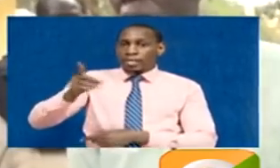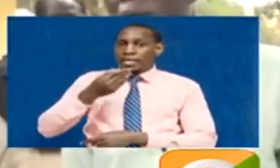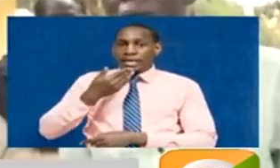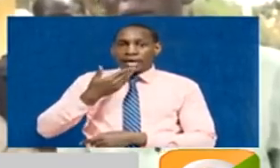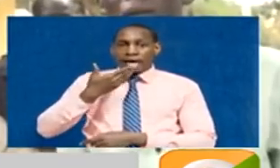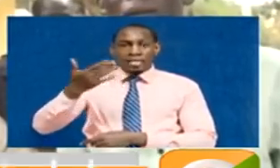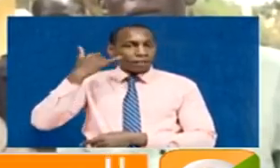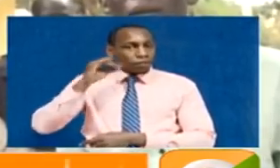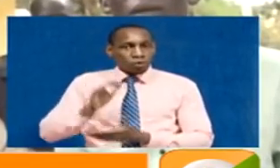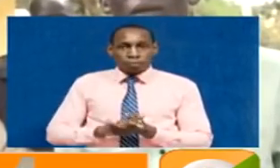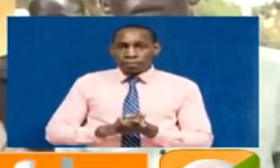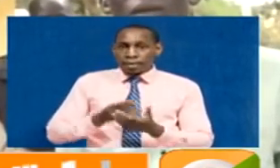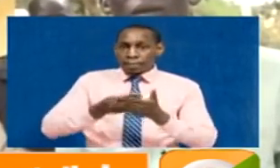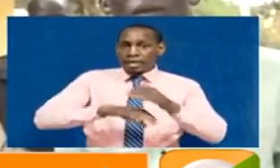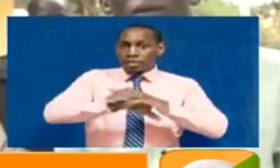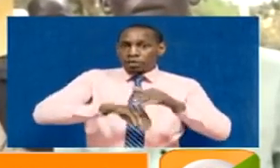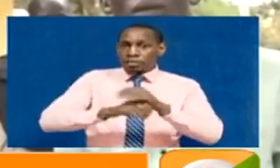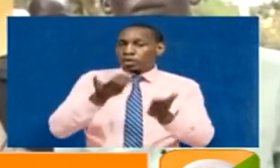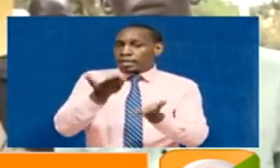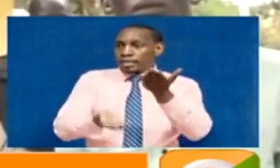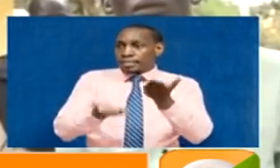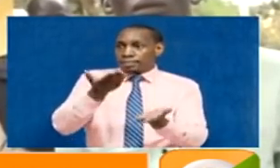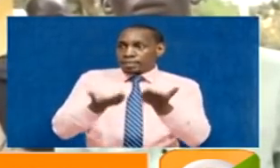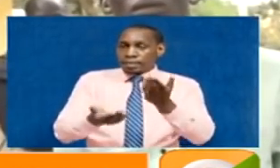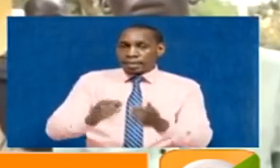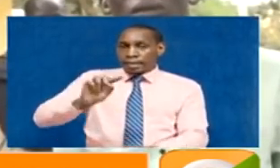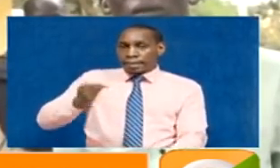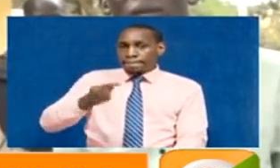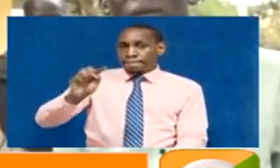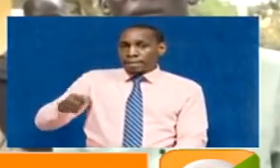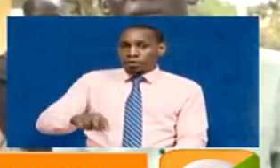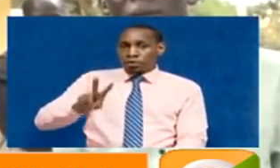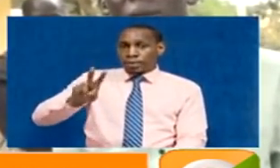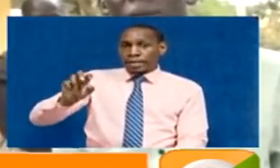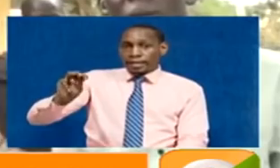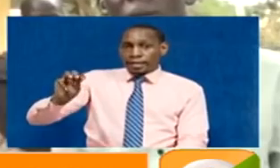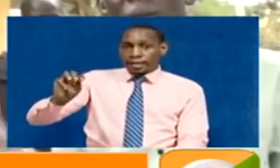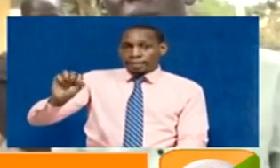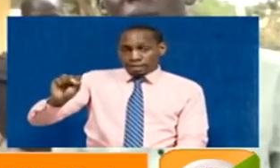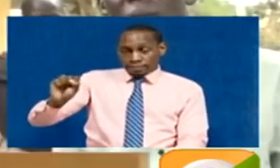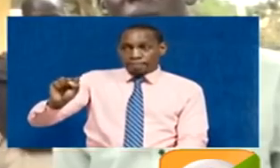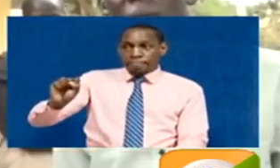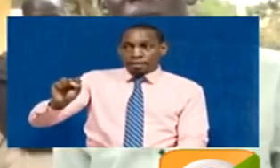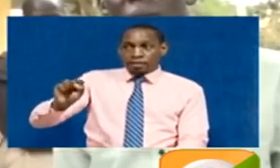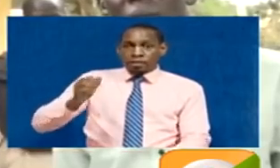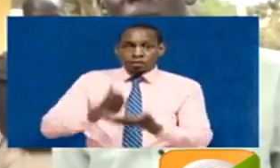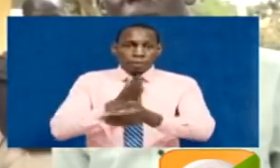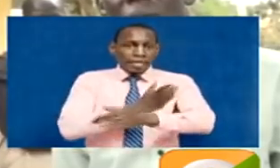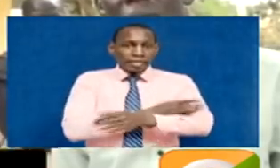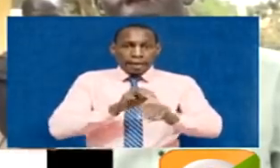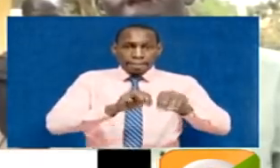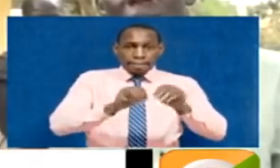na pesa yenye kiwango kinaestimatiwa kuwa ni milioni 25, kwa sababu ndio zenye walijeruhi